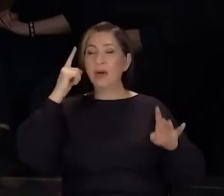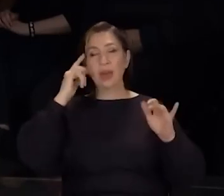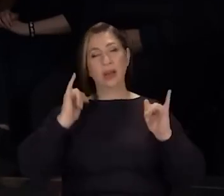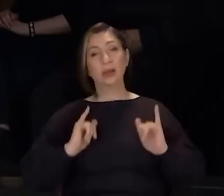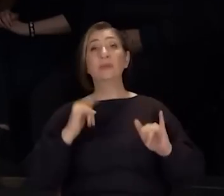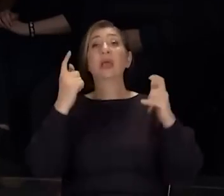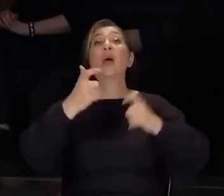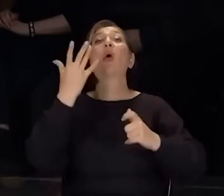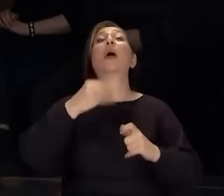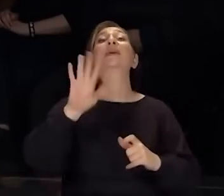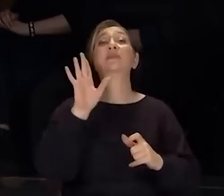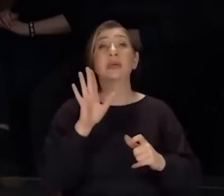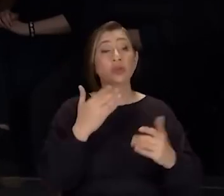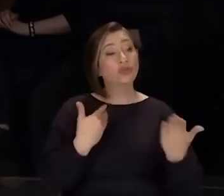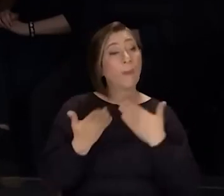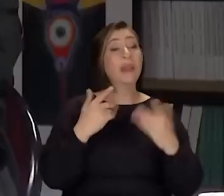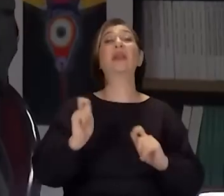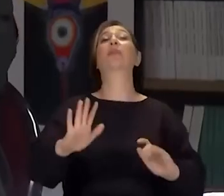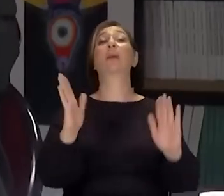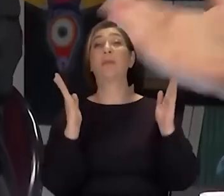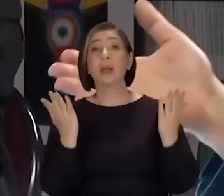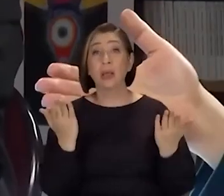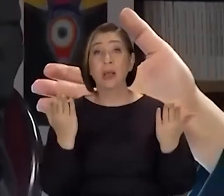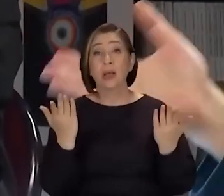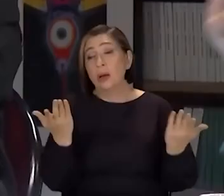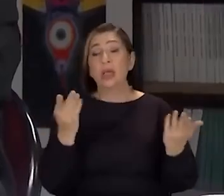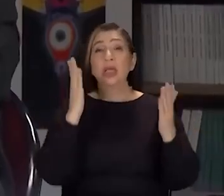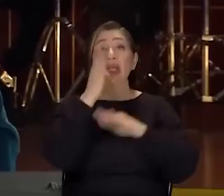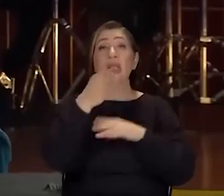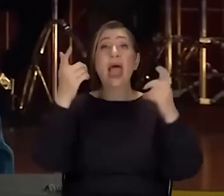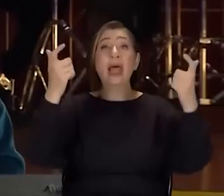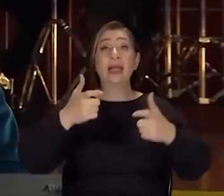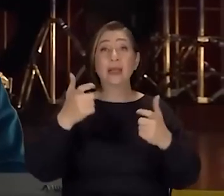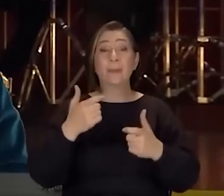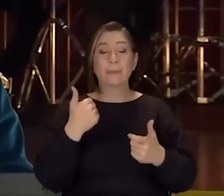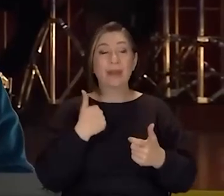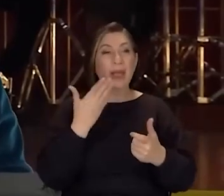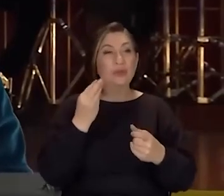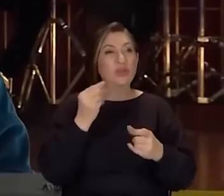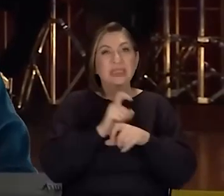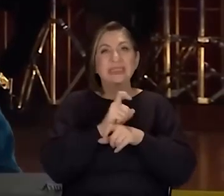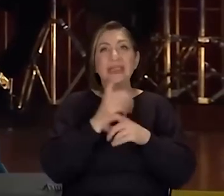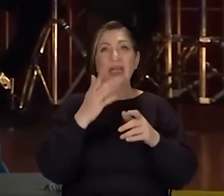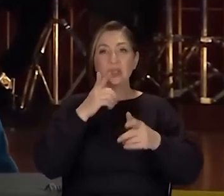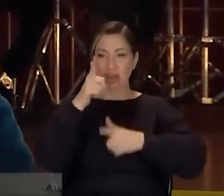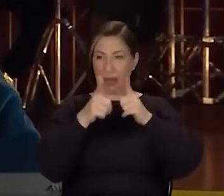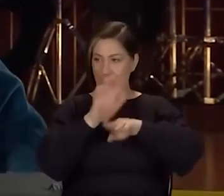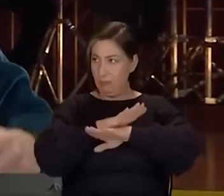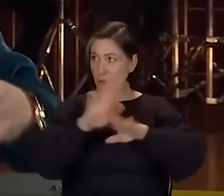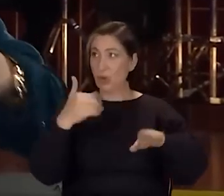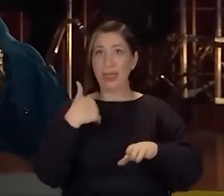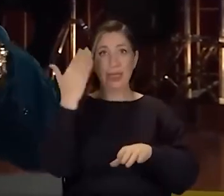kafasını dinleyeceği bir yer olmalı. İki lafın belini kırmayak mı? Doğru. Doğru bir şey. Bir de gittiğin her yerde benim en çok bozum mesela çekimden